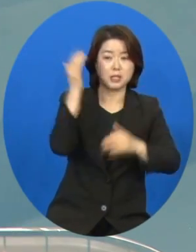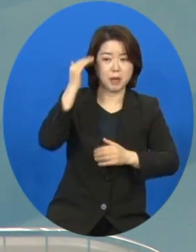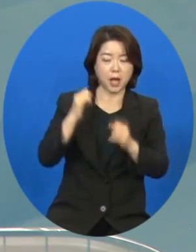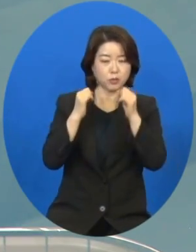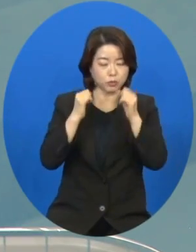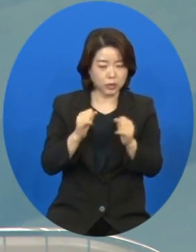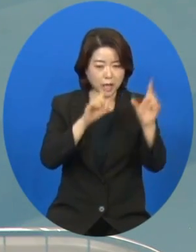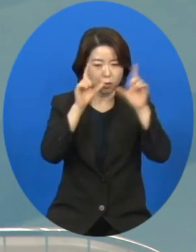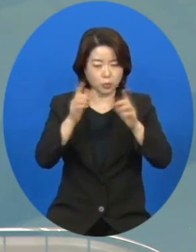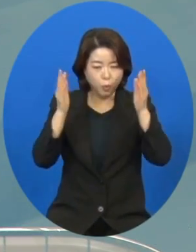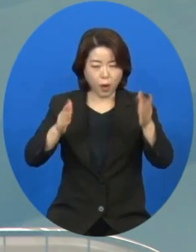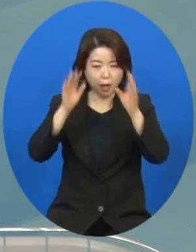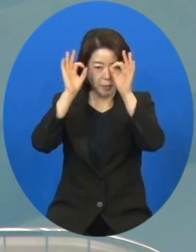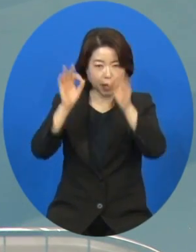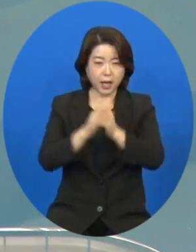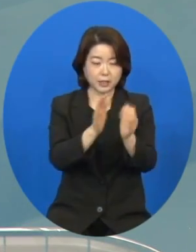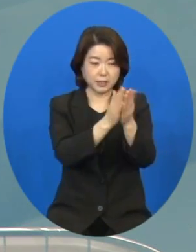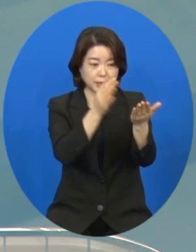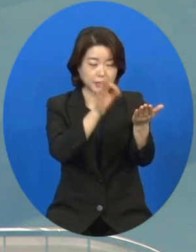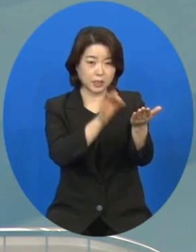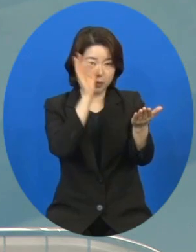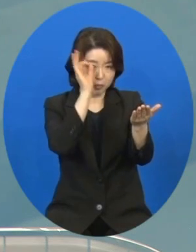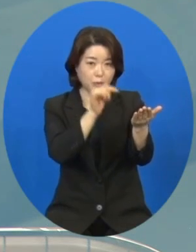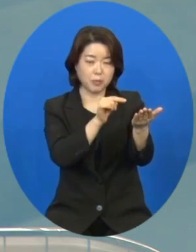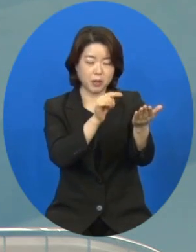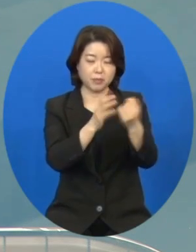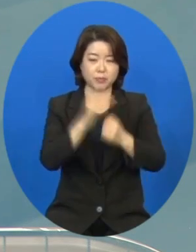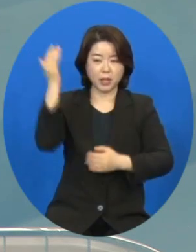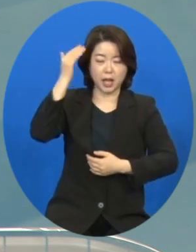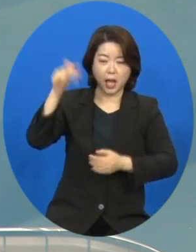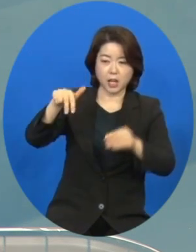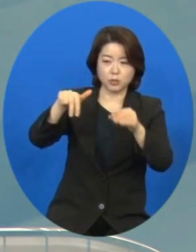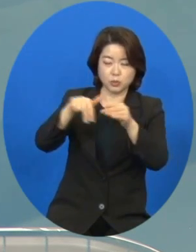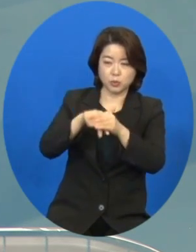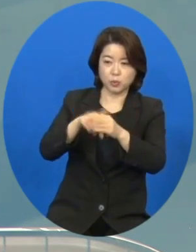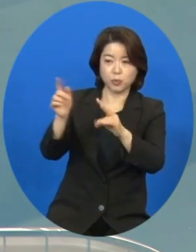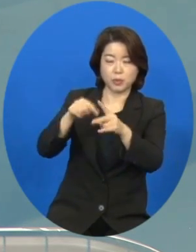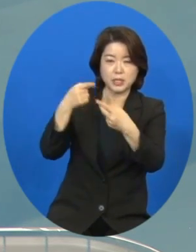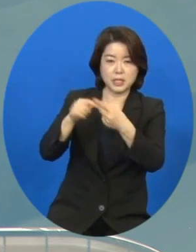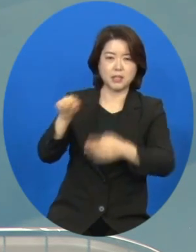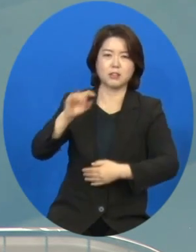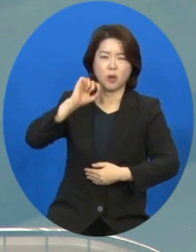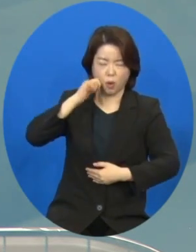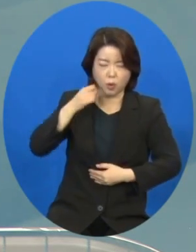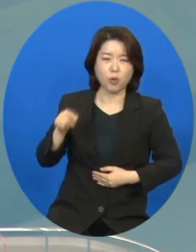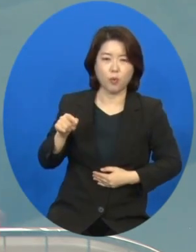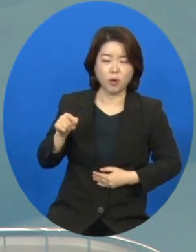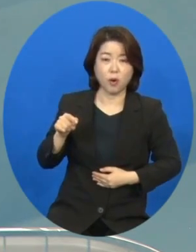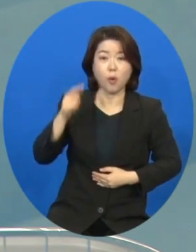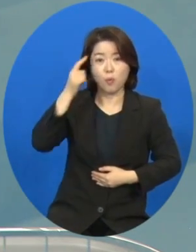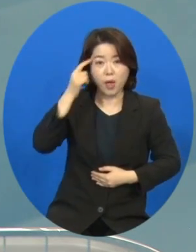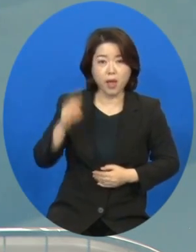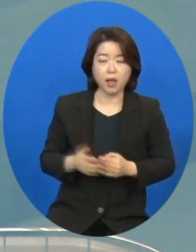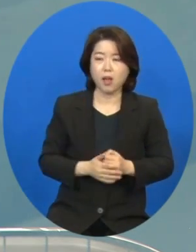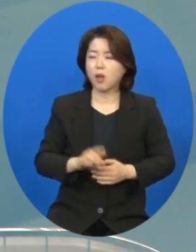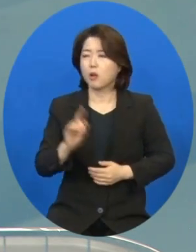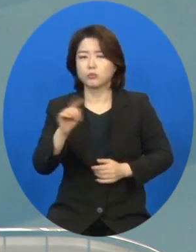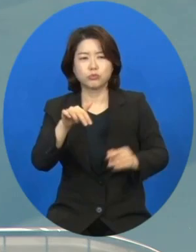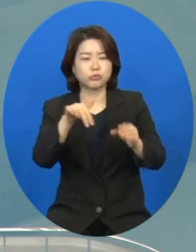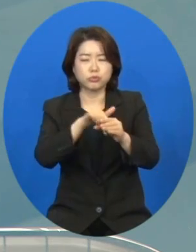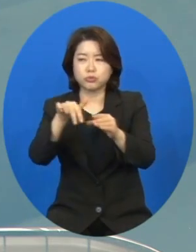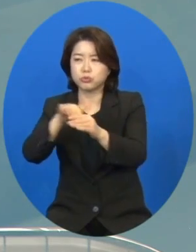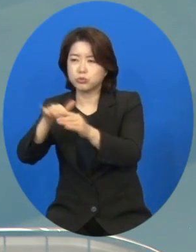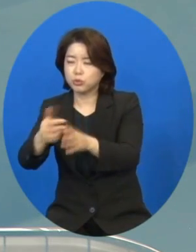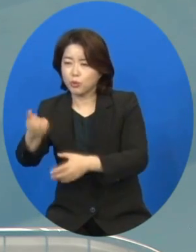이런 부분이 나와요. 한국인의 종교를 이해하는 것은 참 어렵다는 걸. 도대체 무슨 종교를 가지고